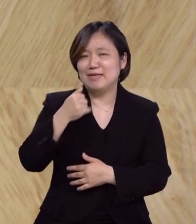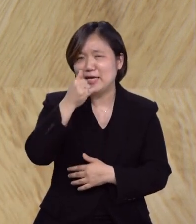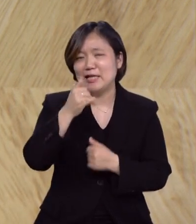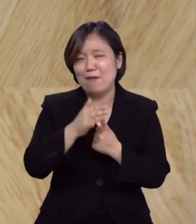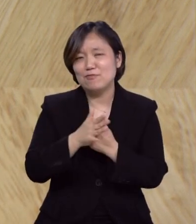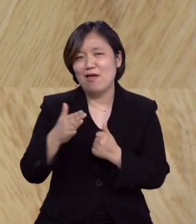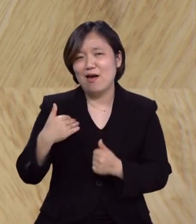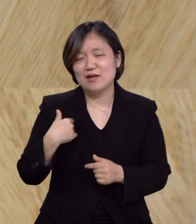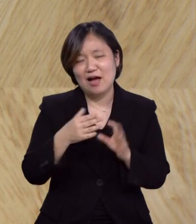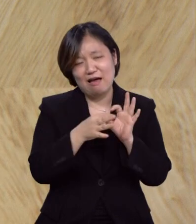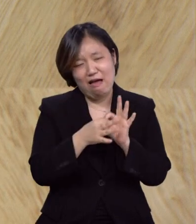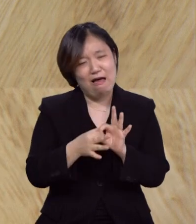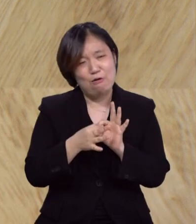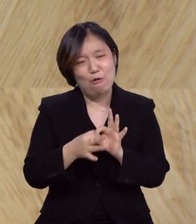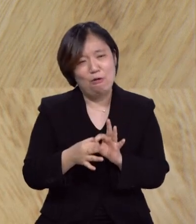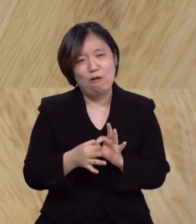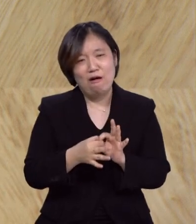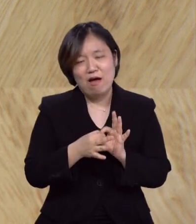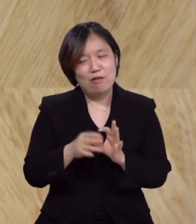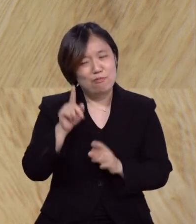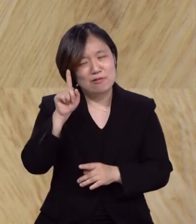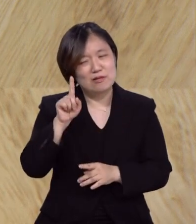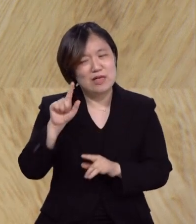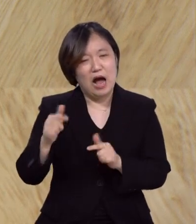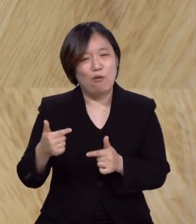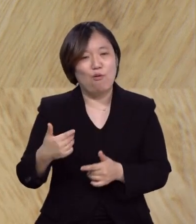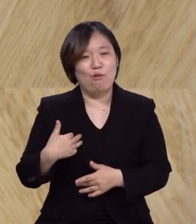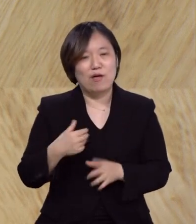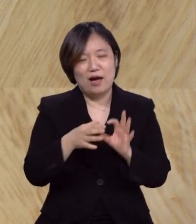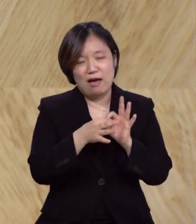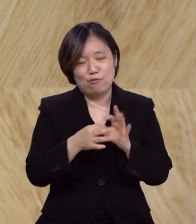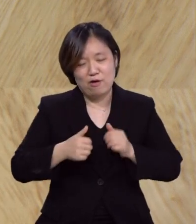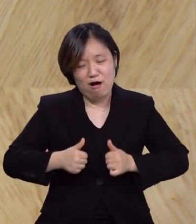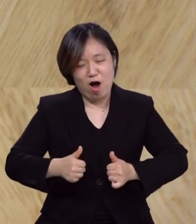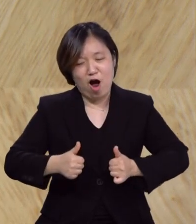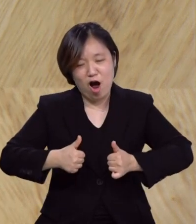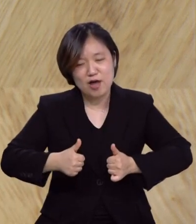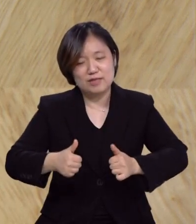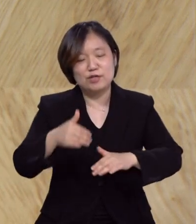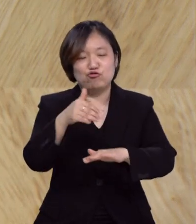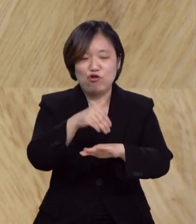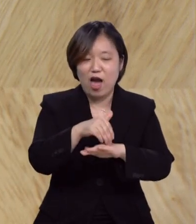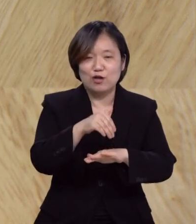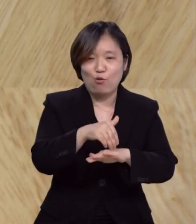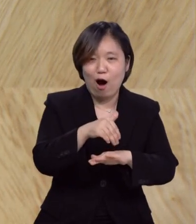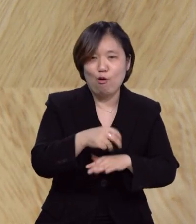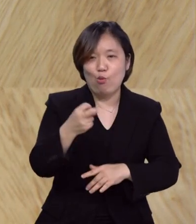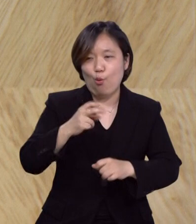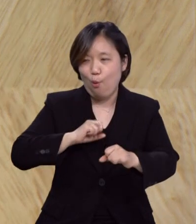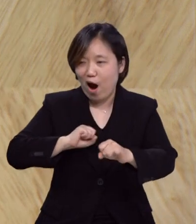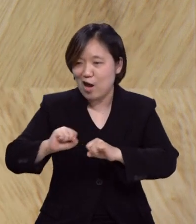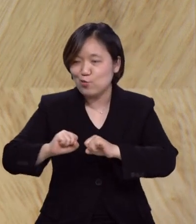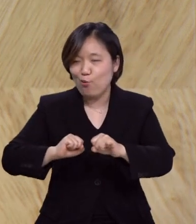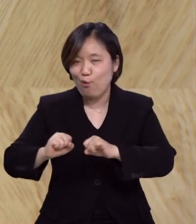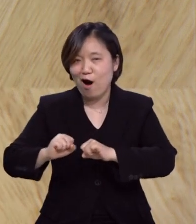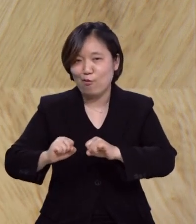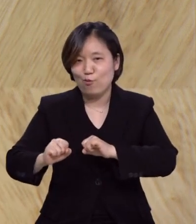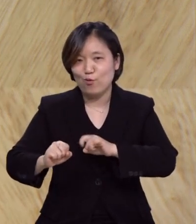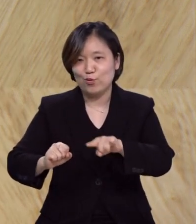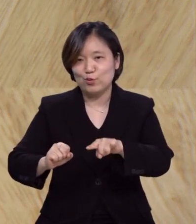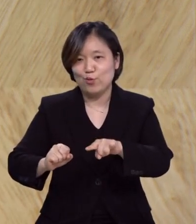개의치 않고 신경 쓰지 않고 열심히 그렇게 이제 수행도 하시고 활동도 하시고